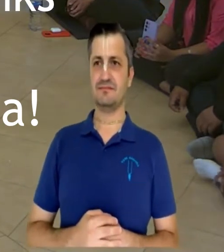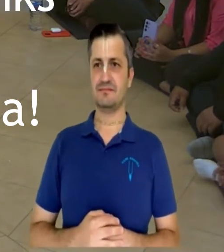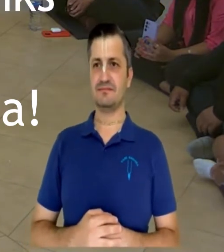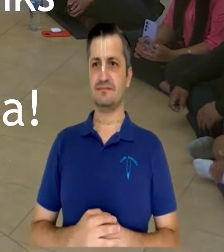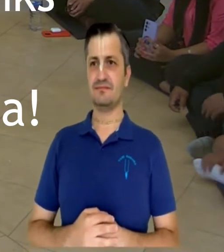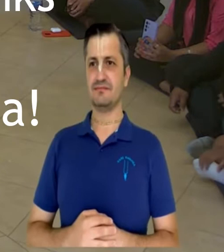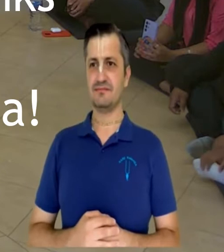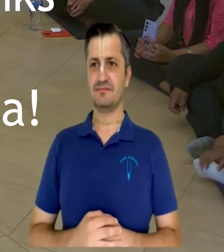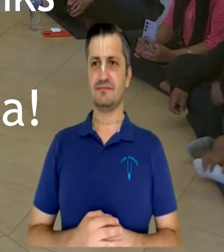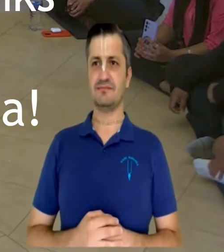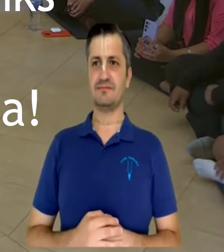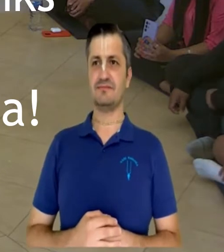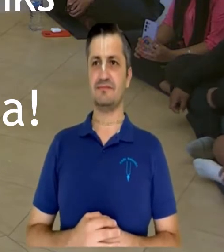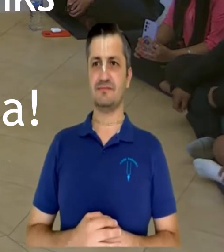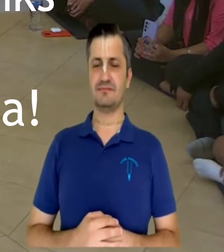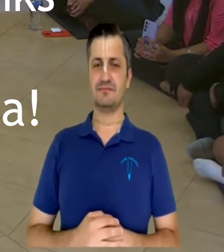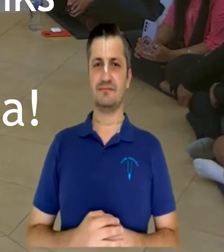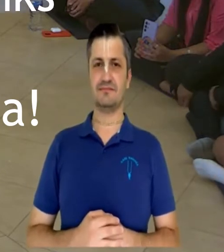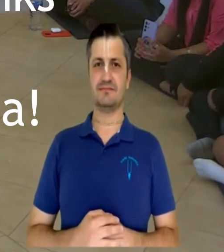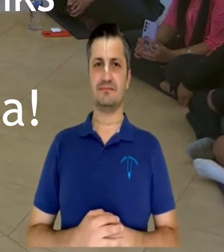जय कुञ्ज